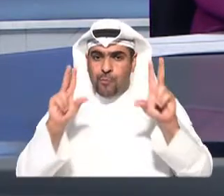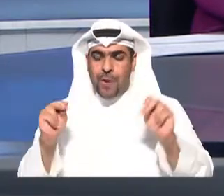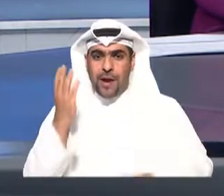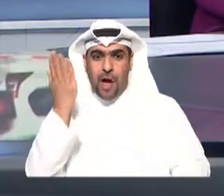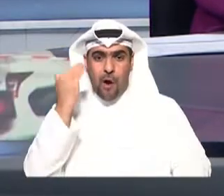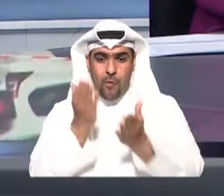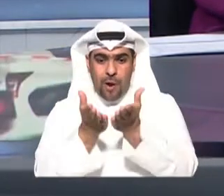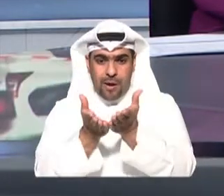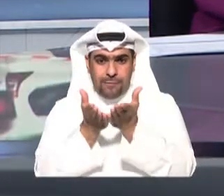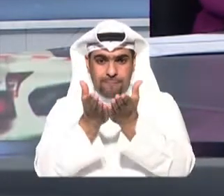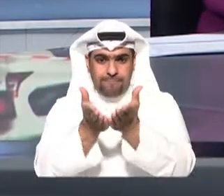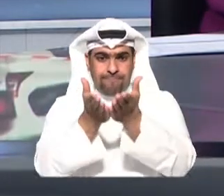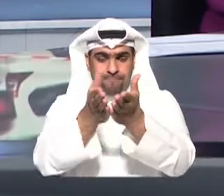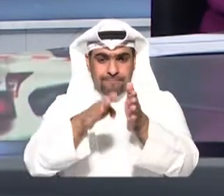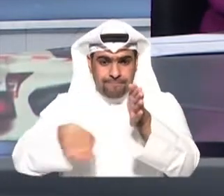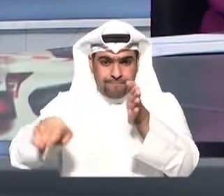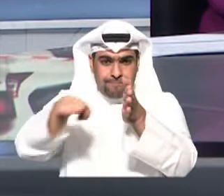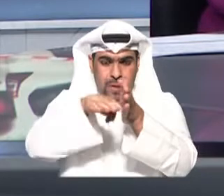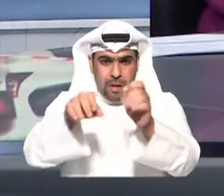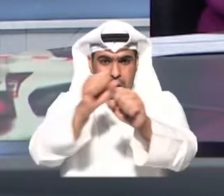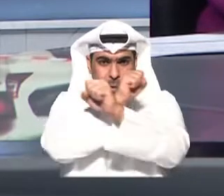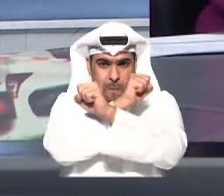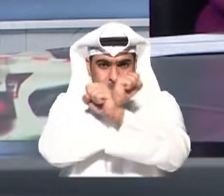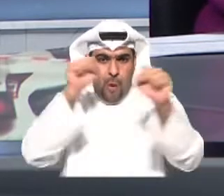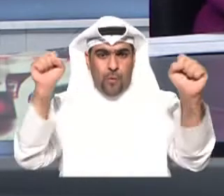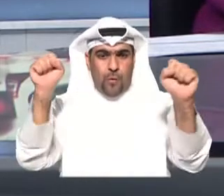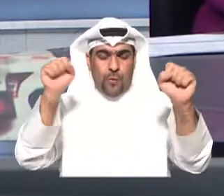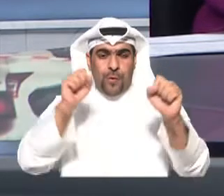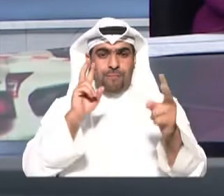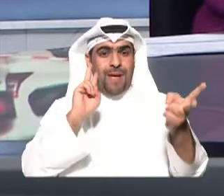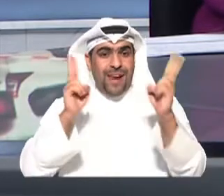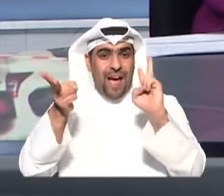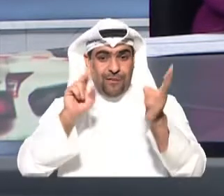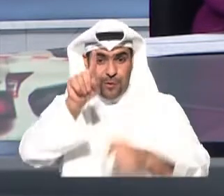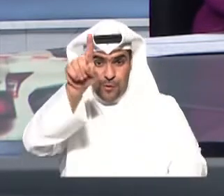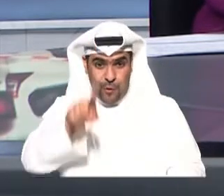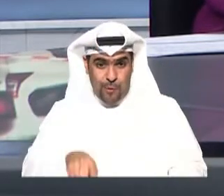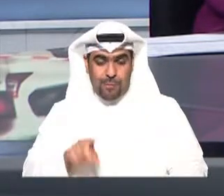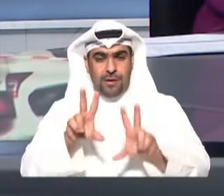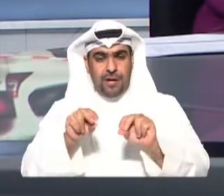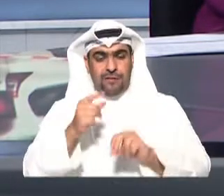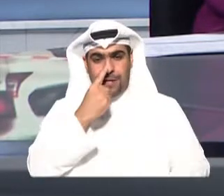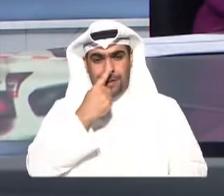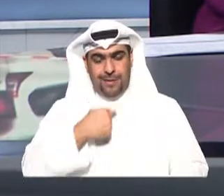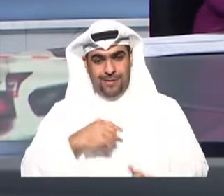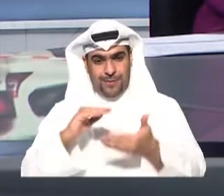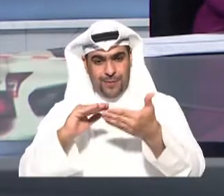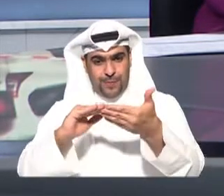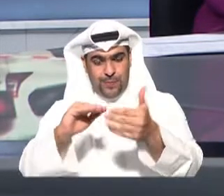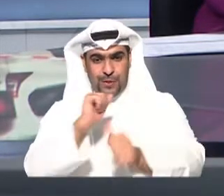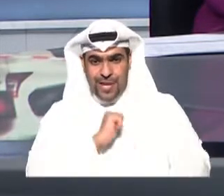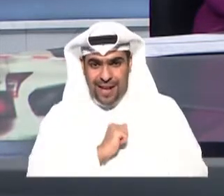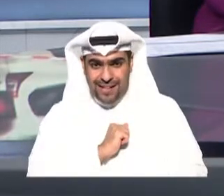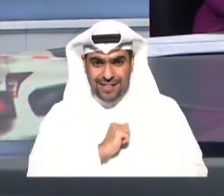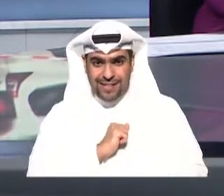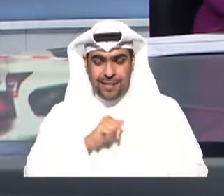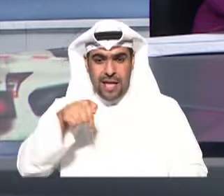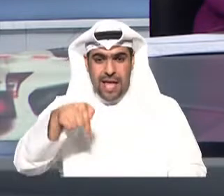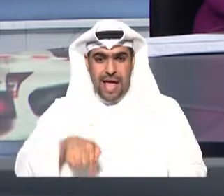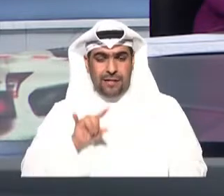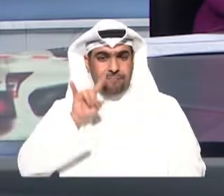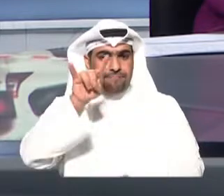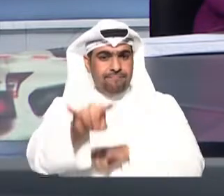تزامنا مع اليوم العالمي للعمل الإنساني. المساعدات احتوت على مواد طبية وإغاثية للمتضررين من هذا